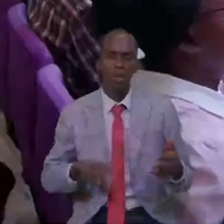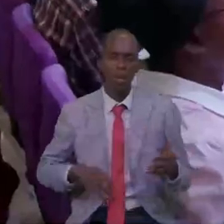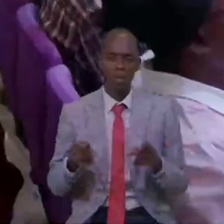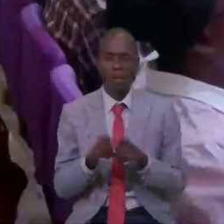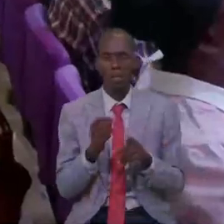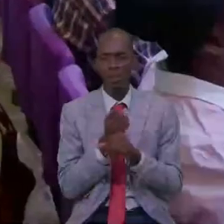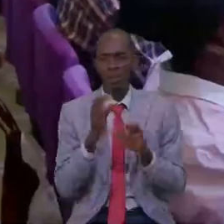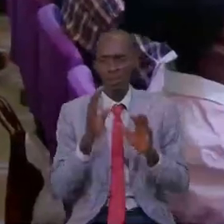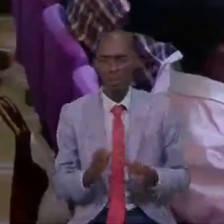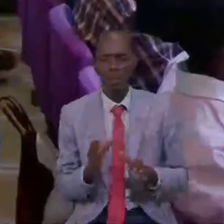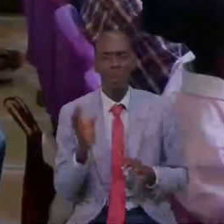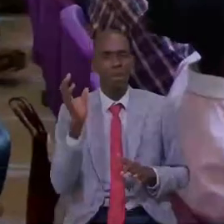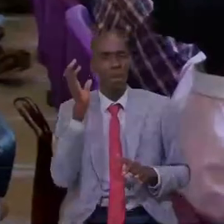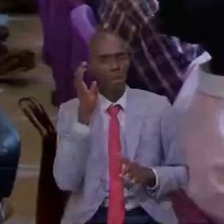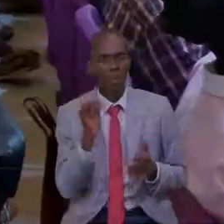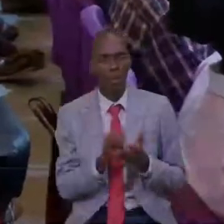ils ont passé